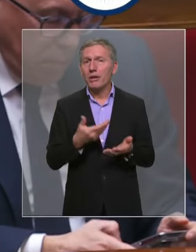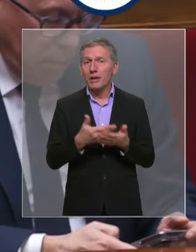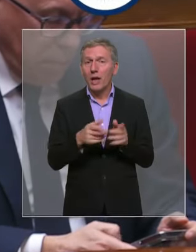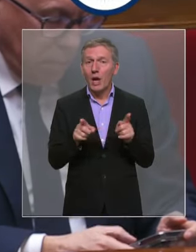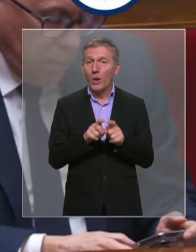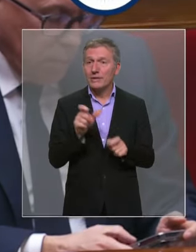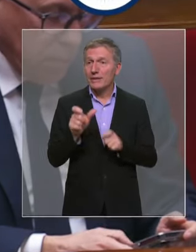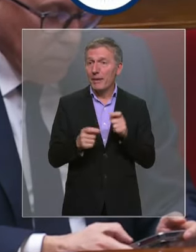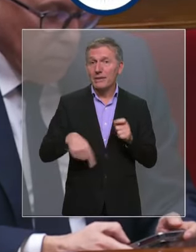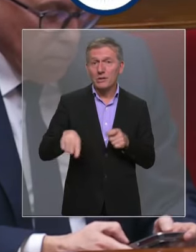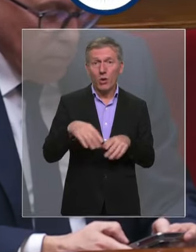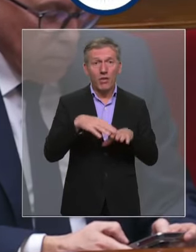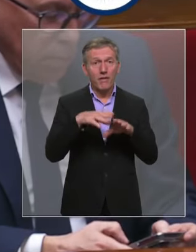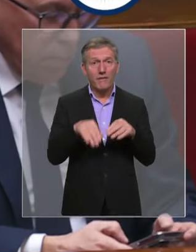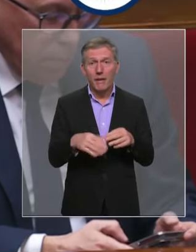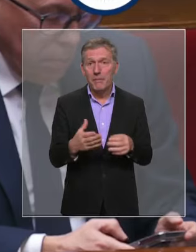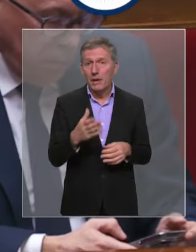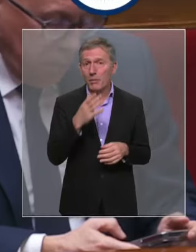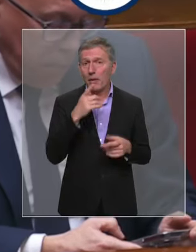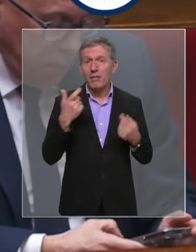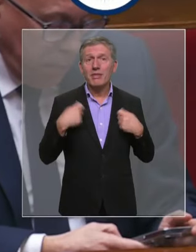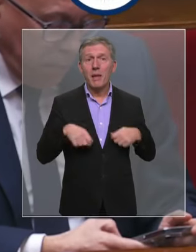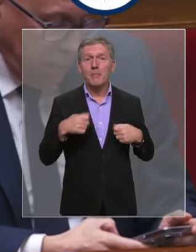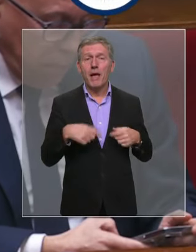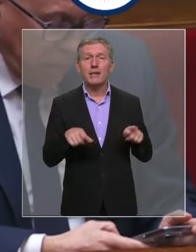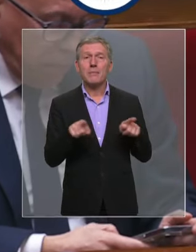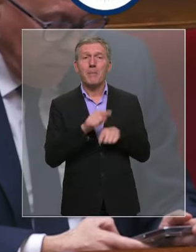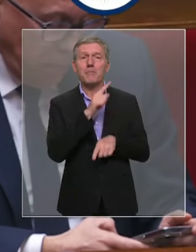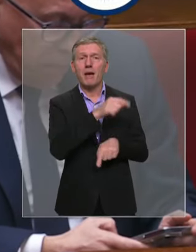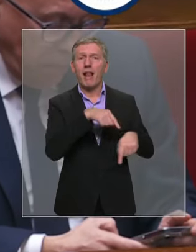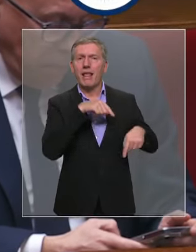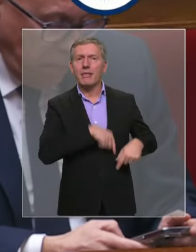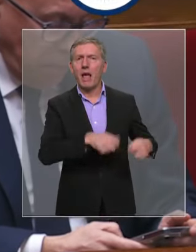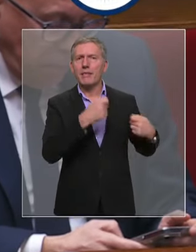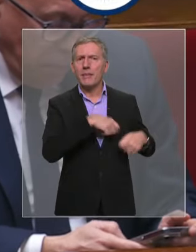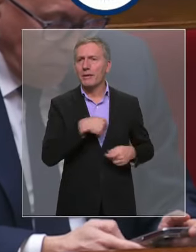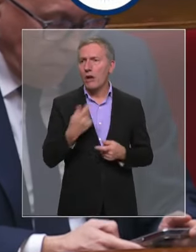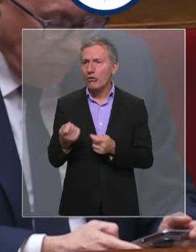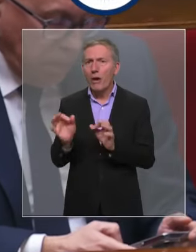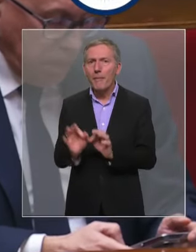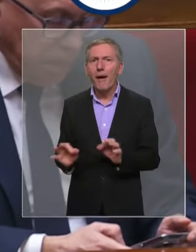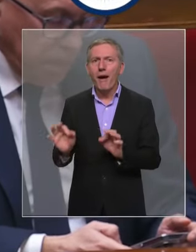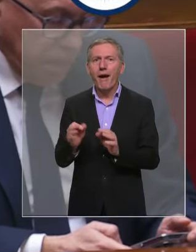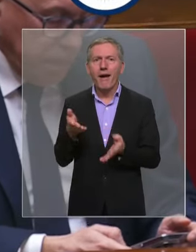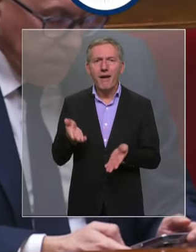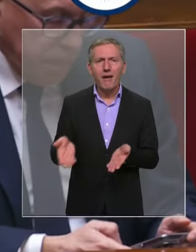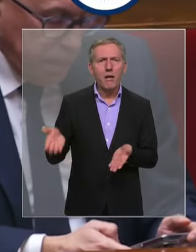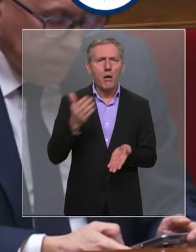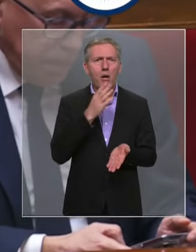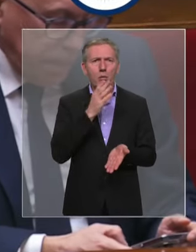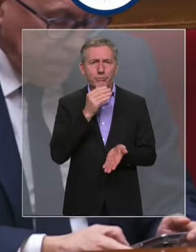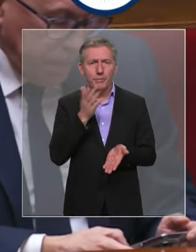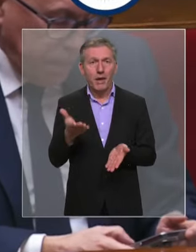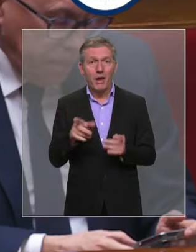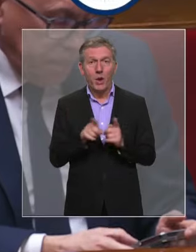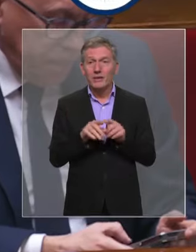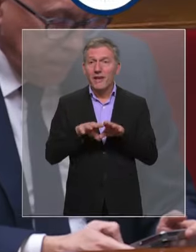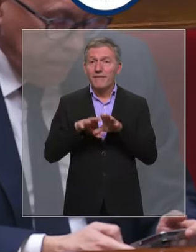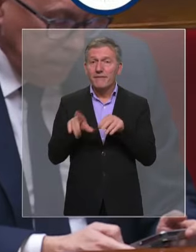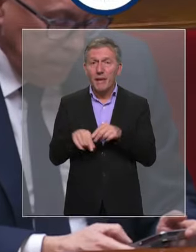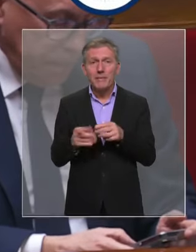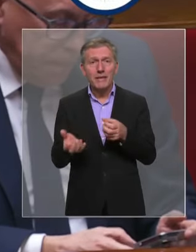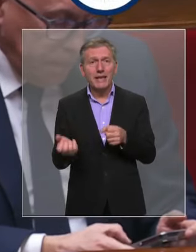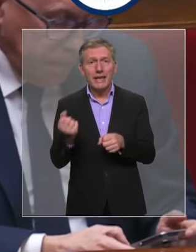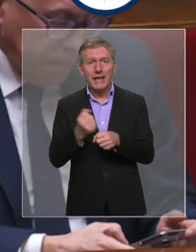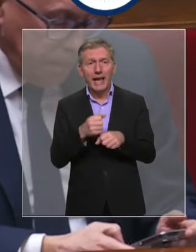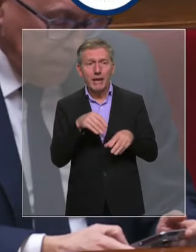les ménages n'ont pas la chance de pouvoir dépenser comme l'État de l'argent qu'ils n'ont pas. Il est aussi incompréhensible que les ménages, qui ont pu se constituer